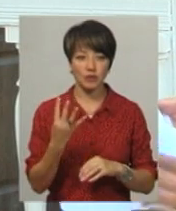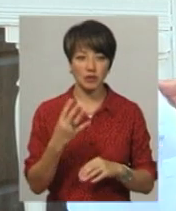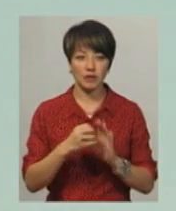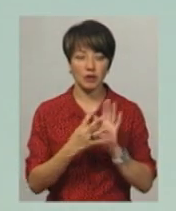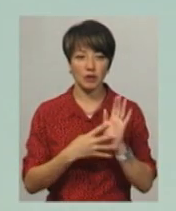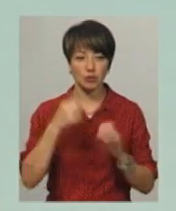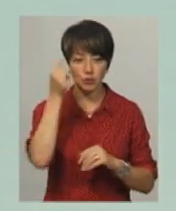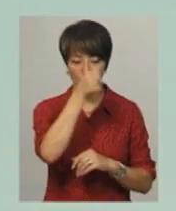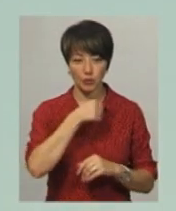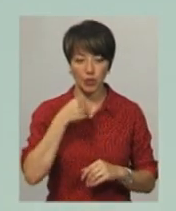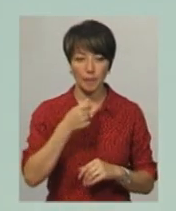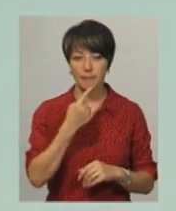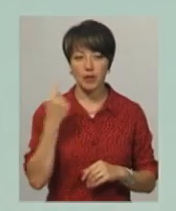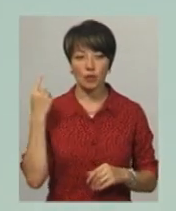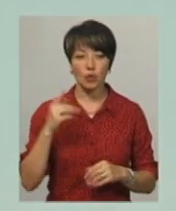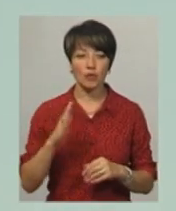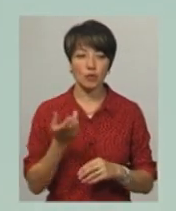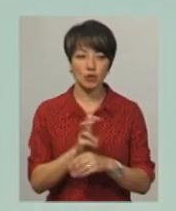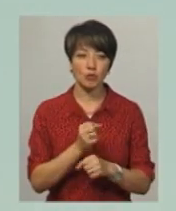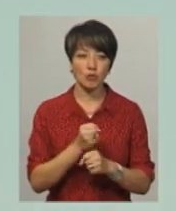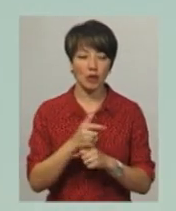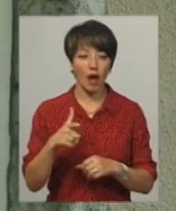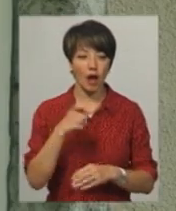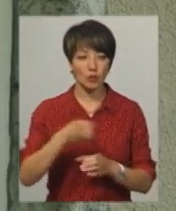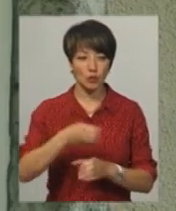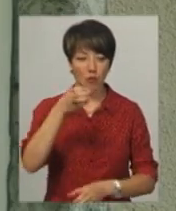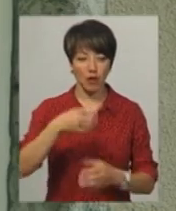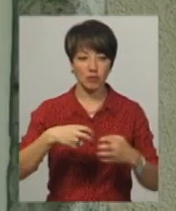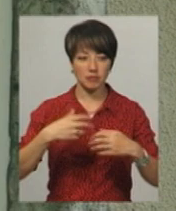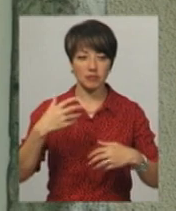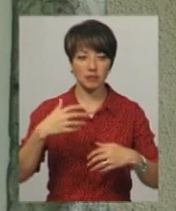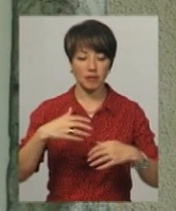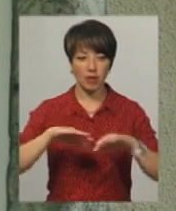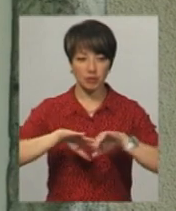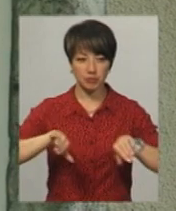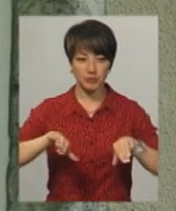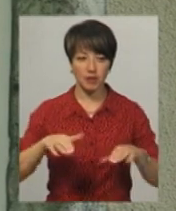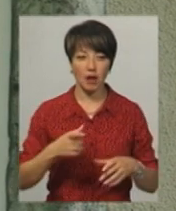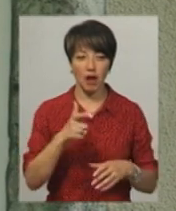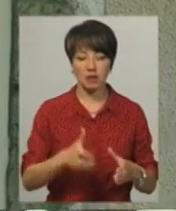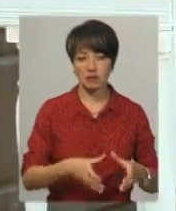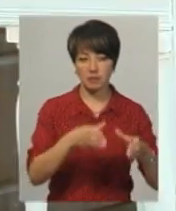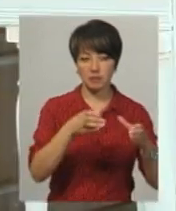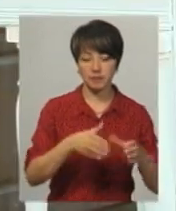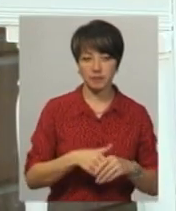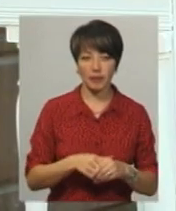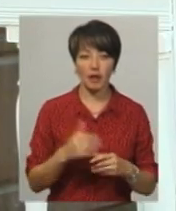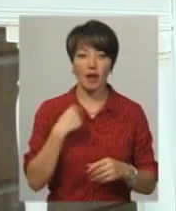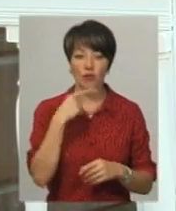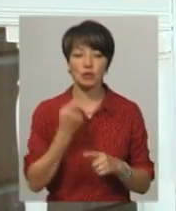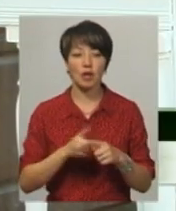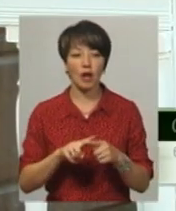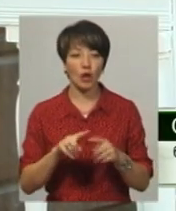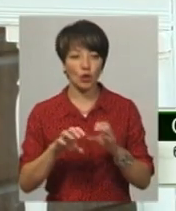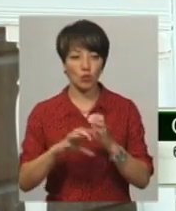8.04.19 року. Минулого вівторка прийшла з роботи і побачила, як газова труба від'єднана від газового стояка, каже Оксана Леньга. Я кажу, а що таке